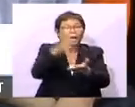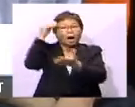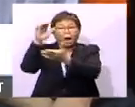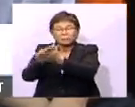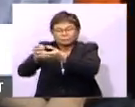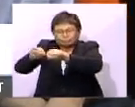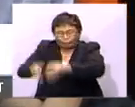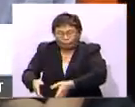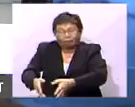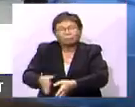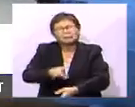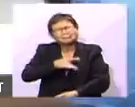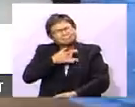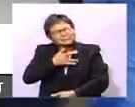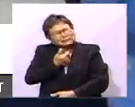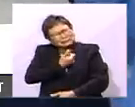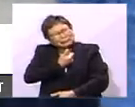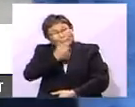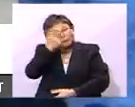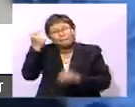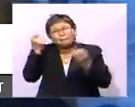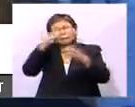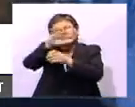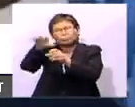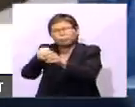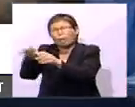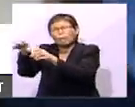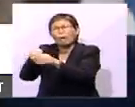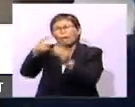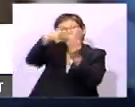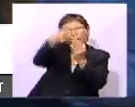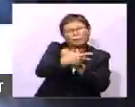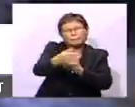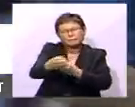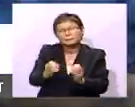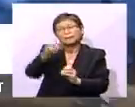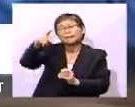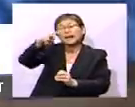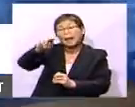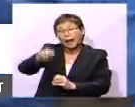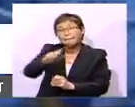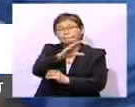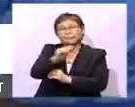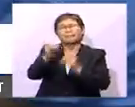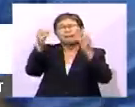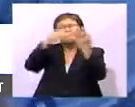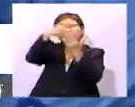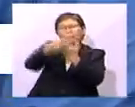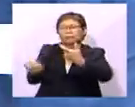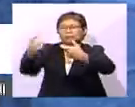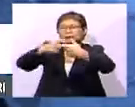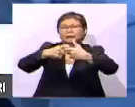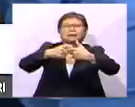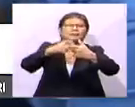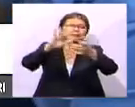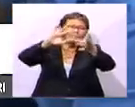Allahyarham Fakhrul Razi amat dirasai kerana banyak terlibat dengan program yang dianjurkan pejabat Perdana Menteri dan pelbagai program berkaitan media